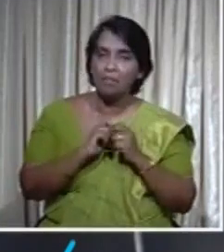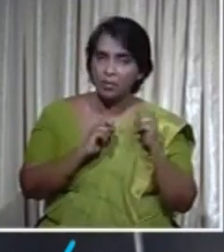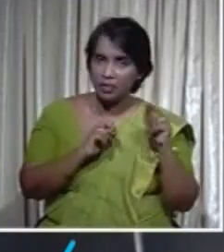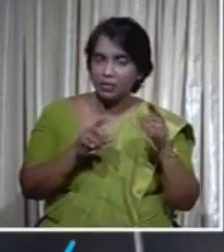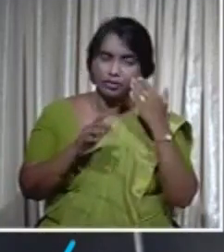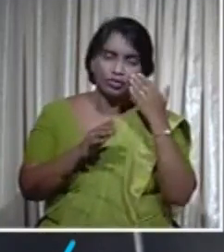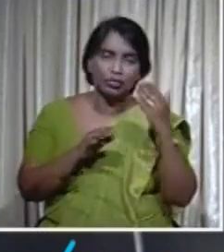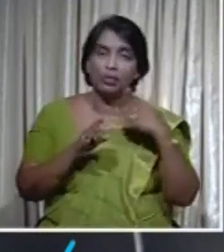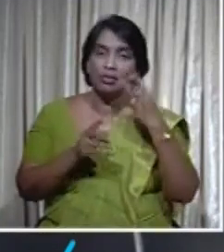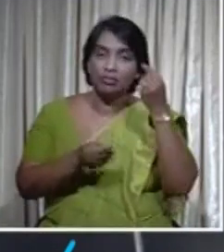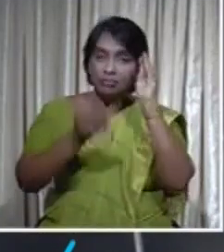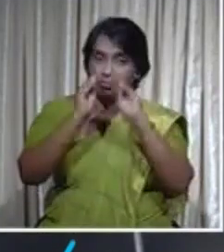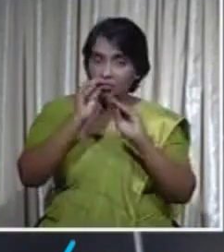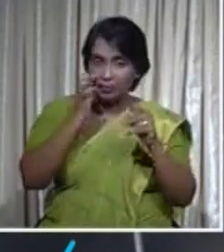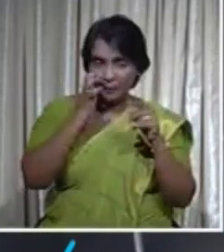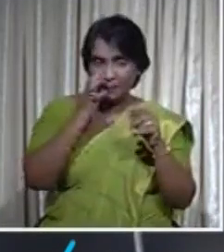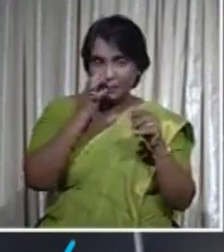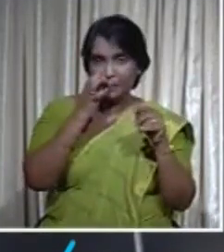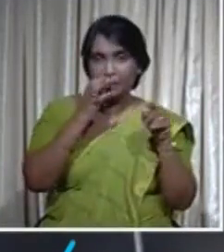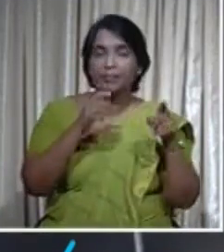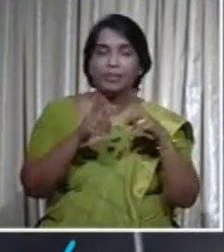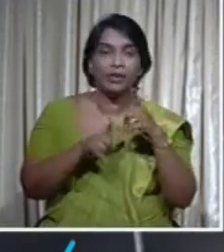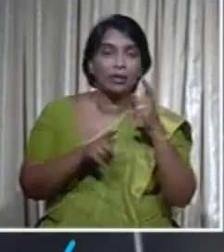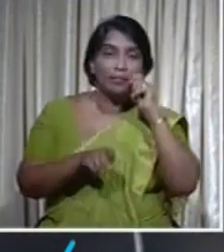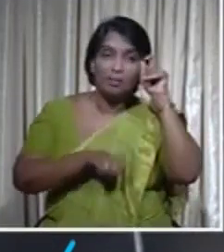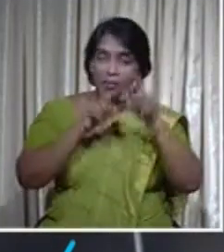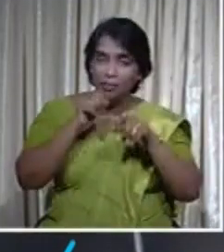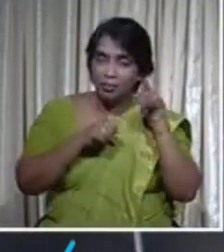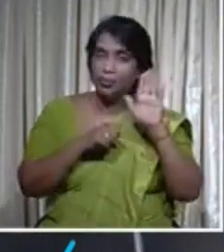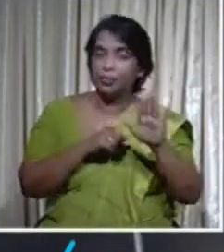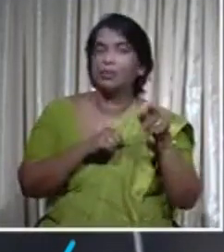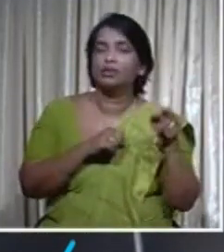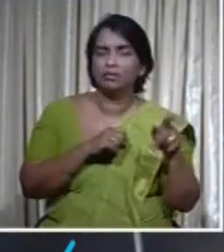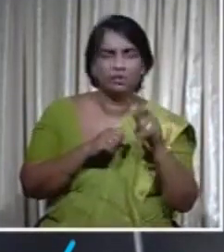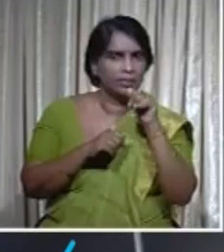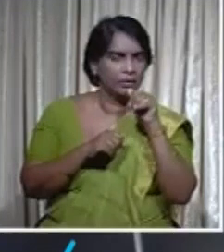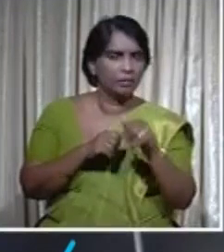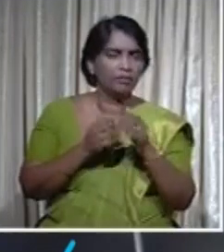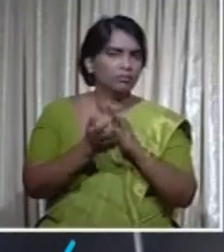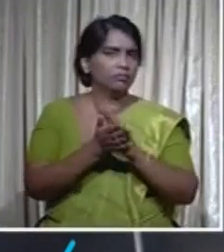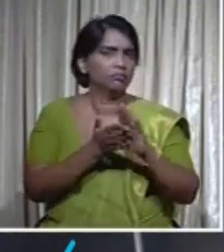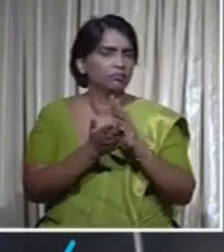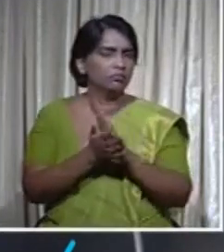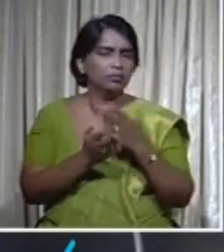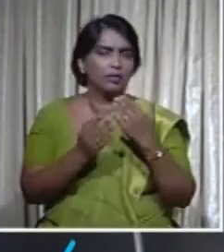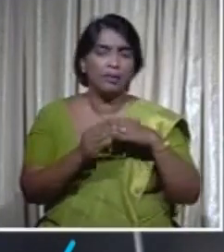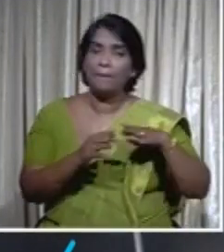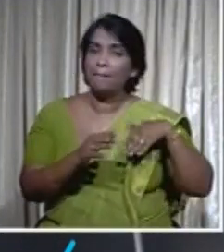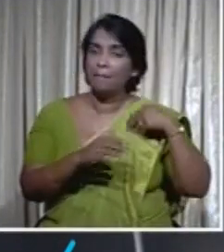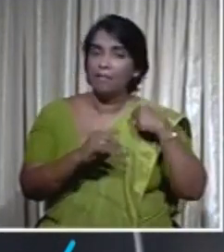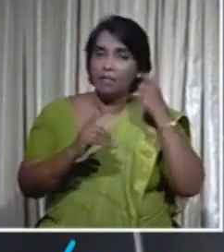செலவு திட்டத்திலே மீனவர் சமூகத்திற்கு எந்த ஒரு பெரிய அளவிலே நிதி ஒதுக்கப்படவில்லை.